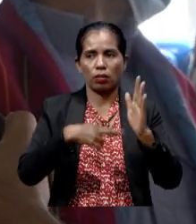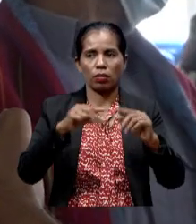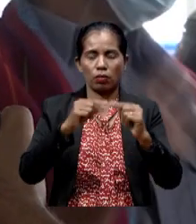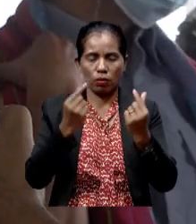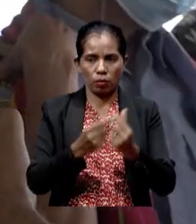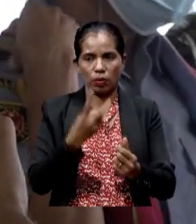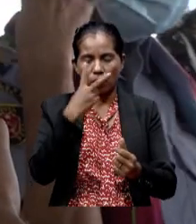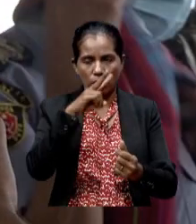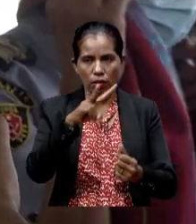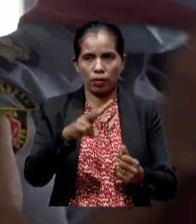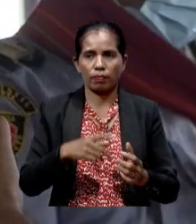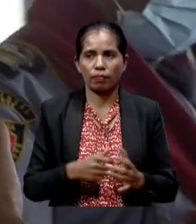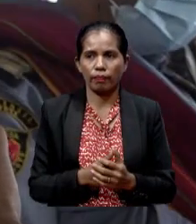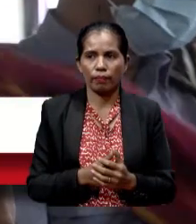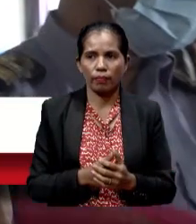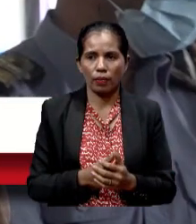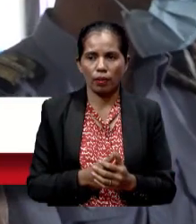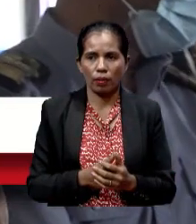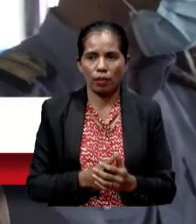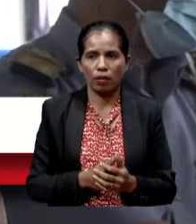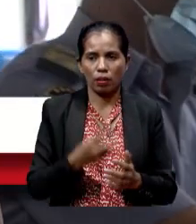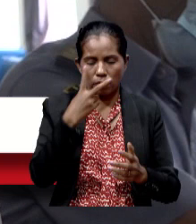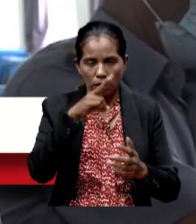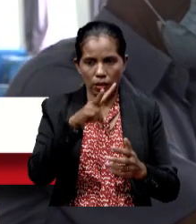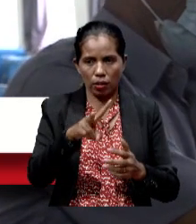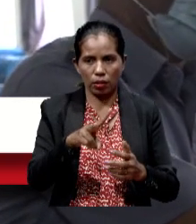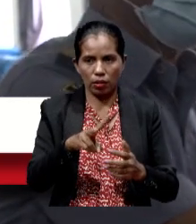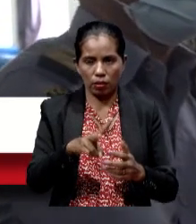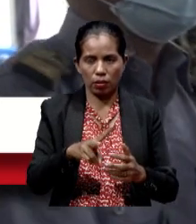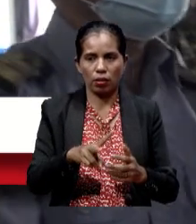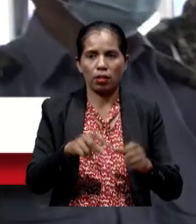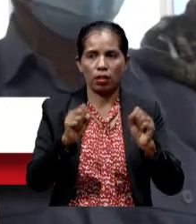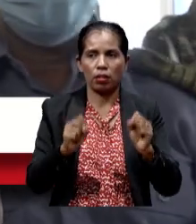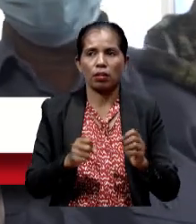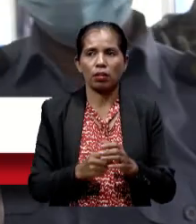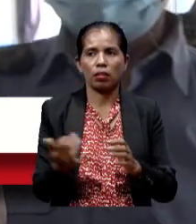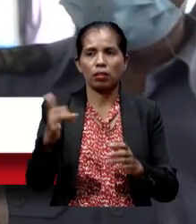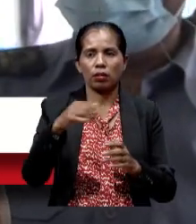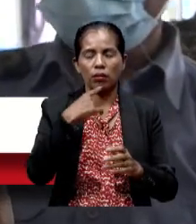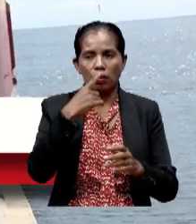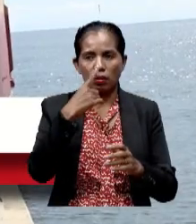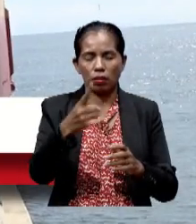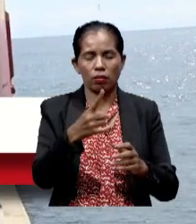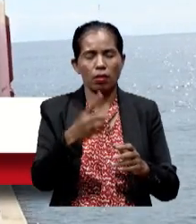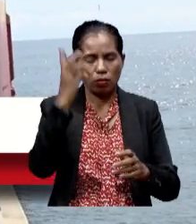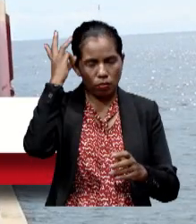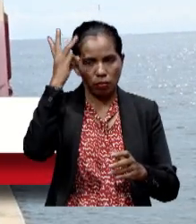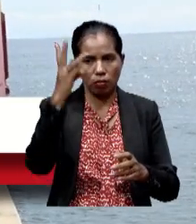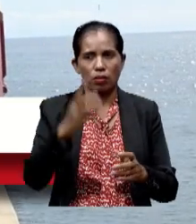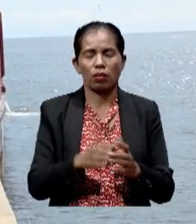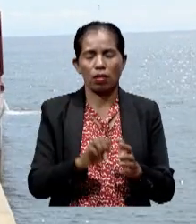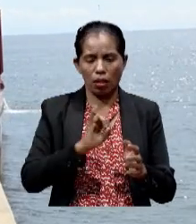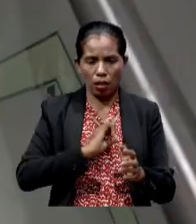mai halu be sedan ne mai halu transisau ga mai ne be situasau de ne ne sirne relator mai hau prekupa tamane hau